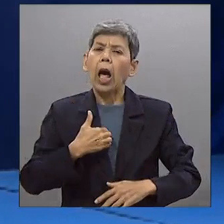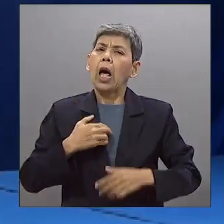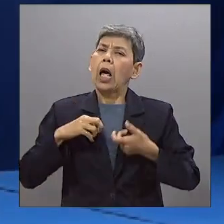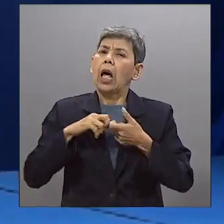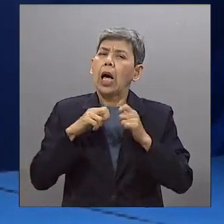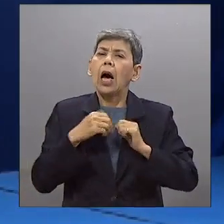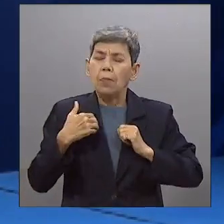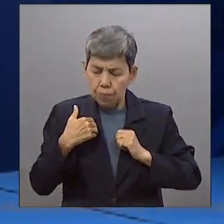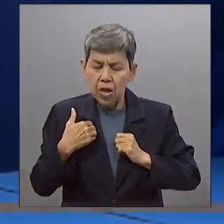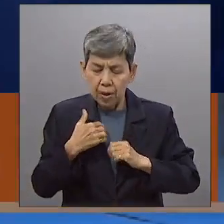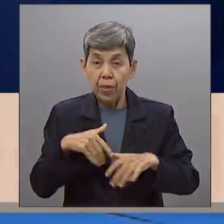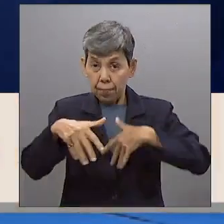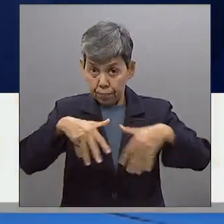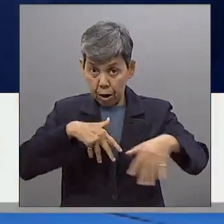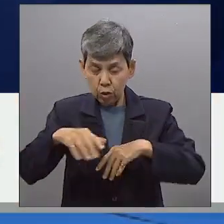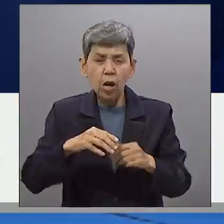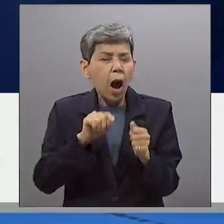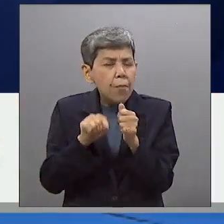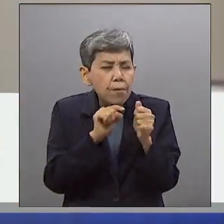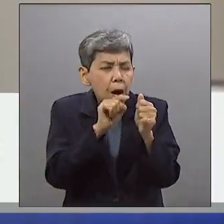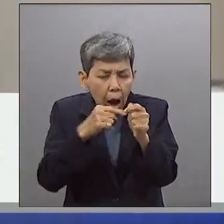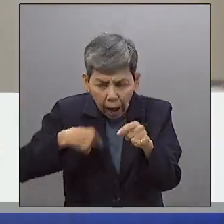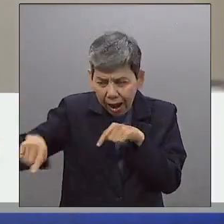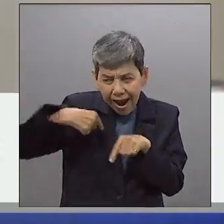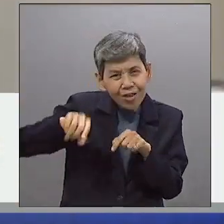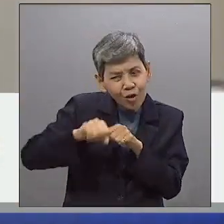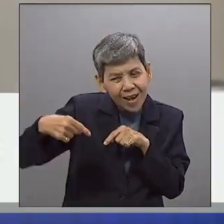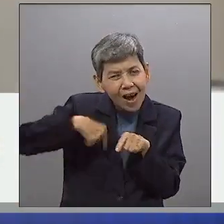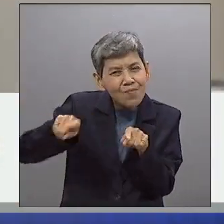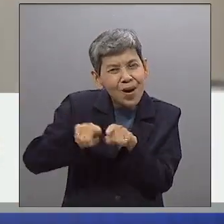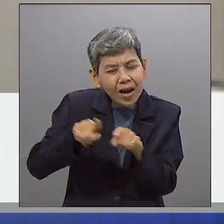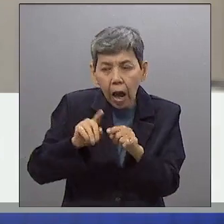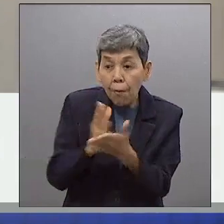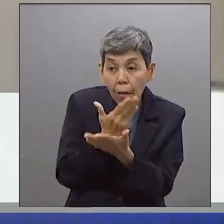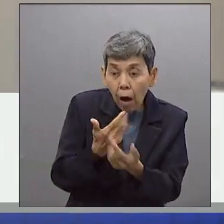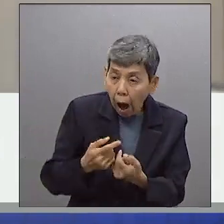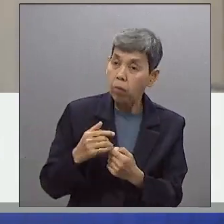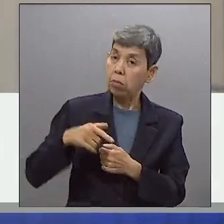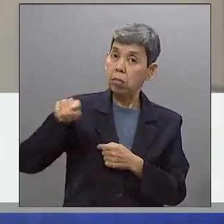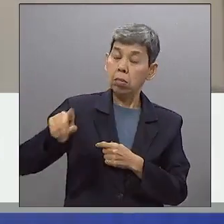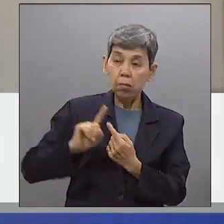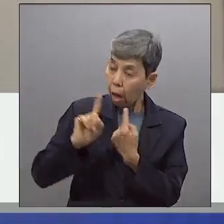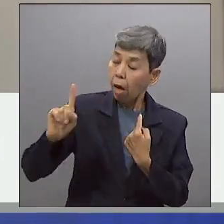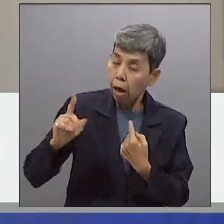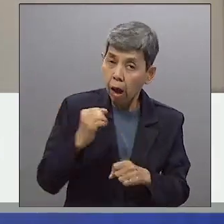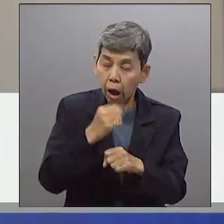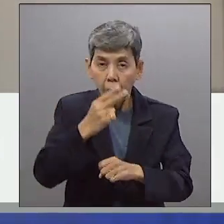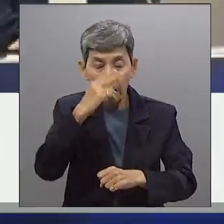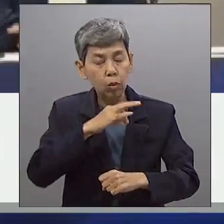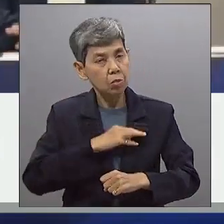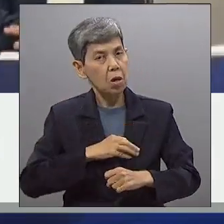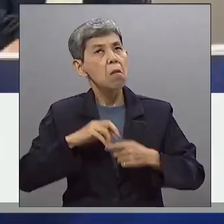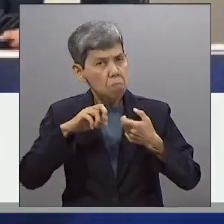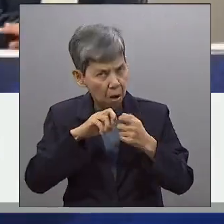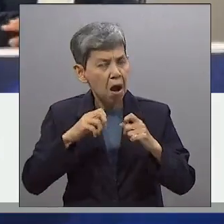ส่วนประชาชนที่อยู่ในเขตเดียวกันกับส.สเมื่อแบ่งเขตออกมาไม่ใช่พื้นที่เดิมมองว่าเป็นผลกระทบ